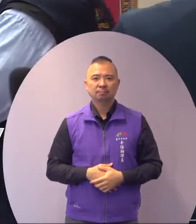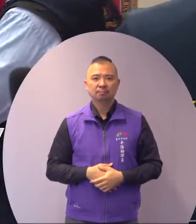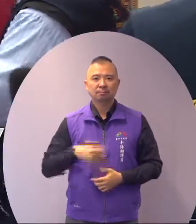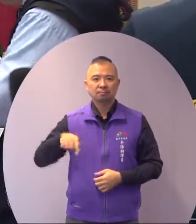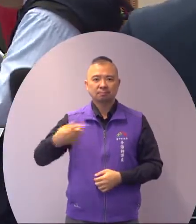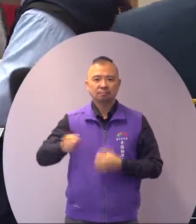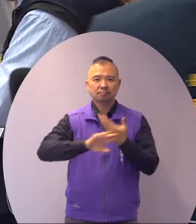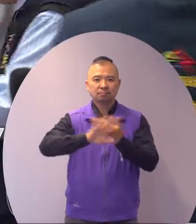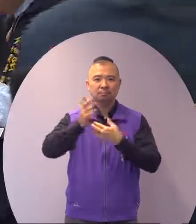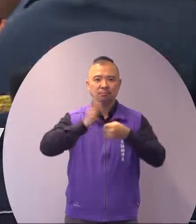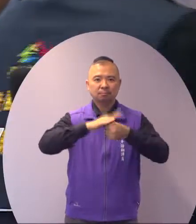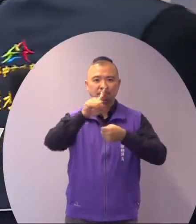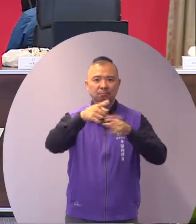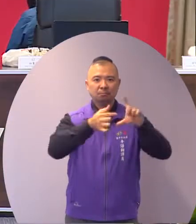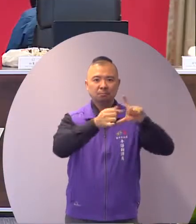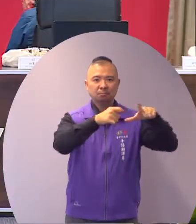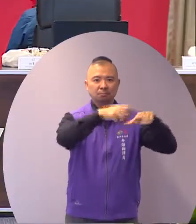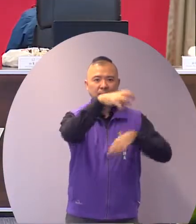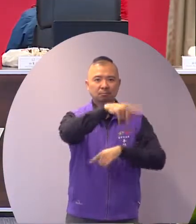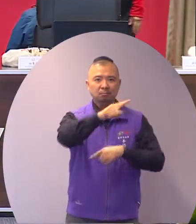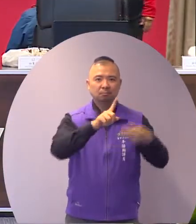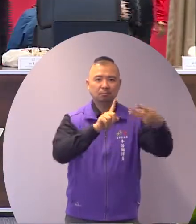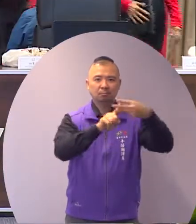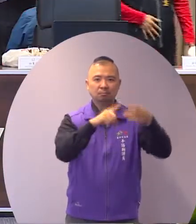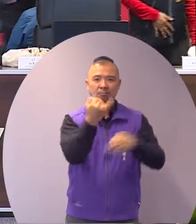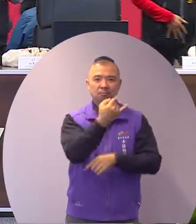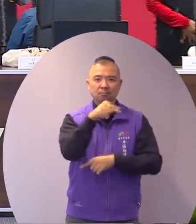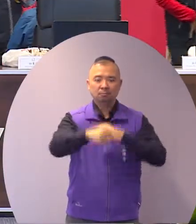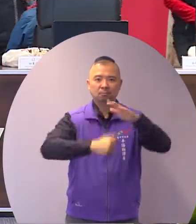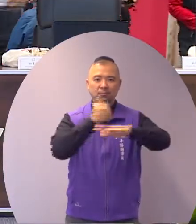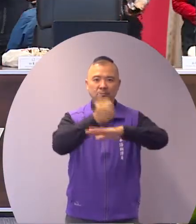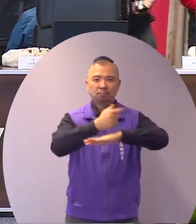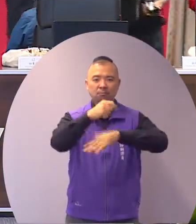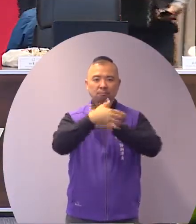接下来，请外埔区公所王玉云主席上台授奖。